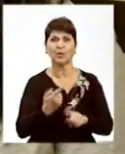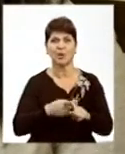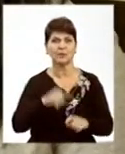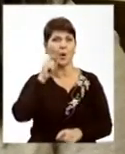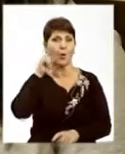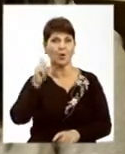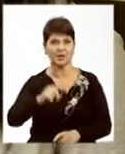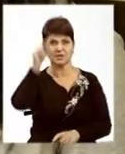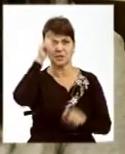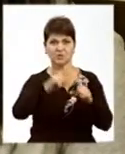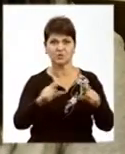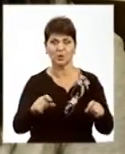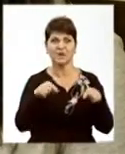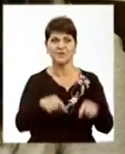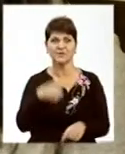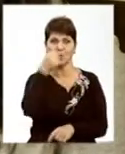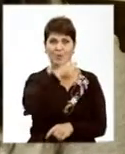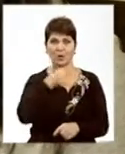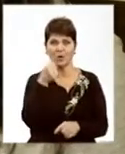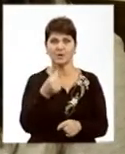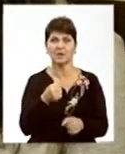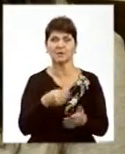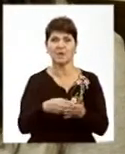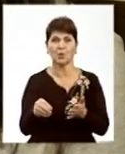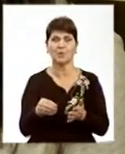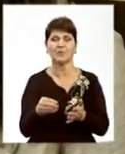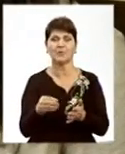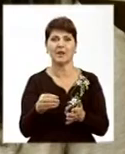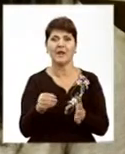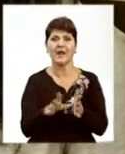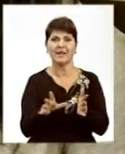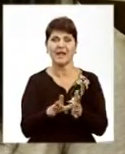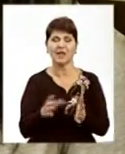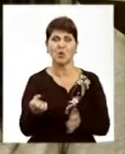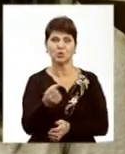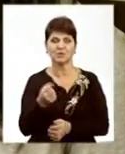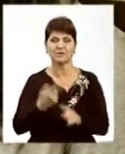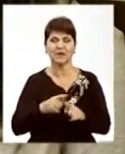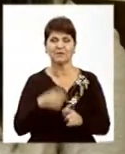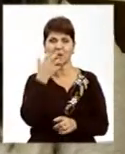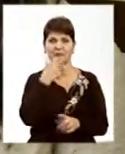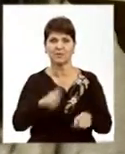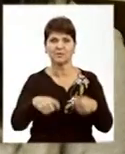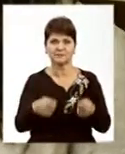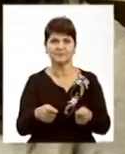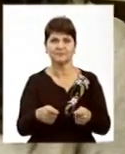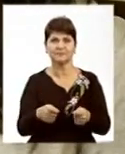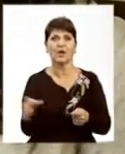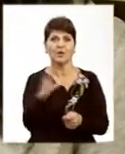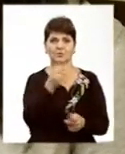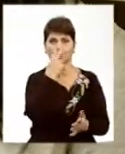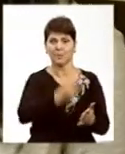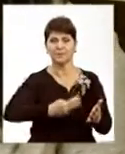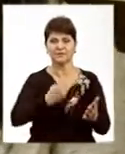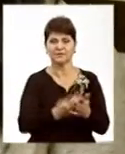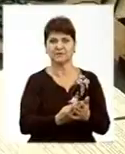Також ми проводимо кожного року закупівлю енергоносіїв, це теплопостачання по системі переговорній. Ну, все відображається на